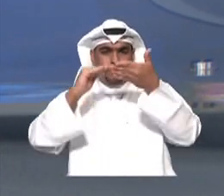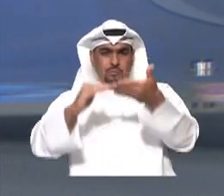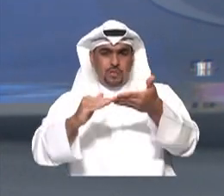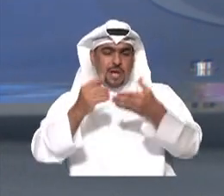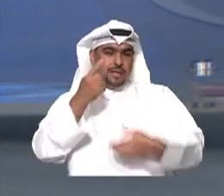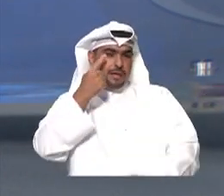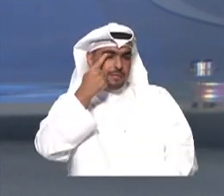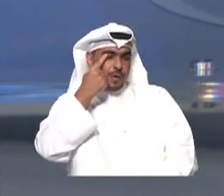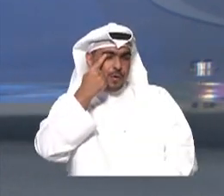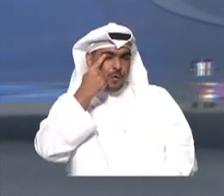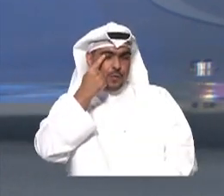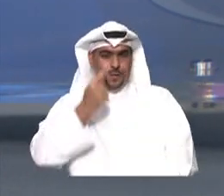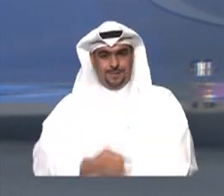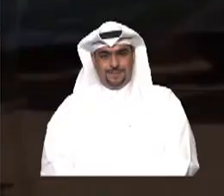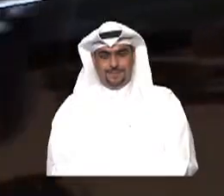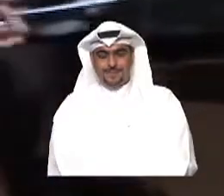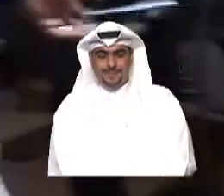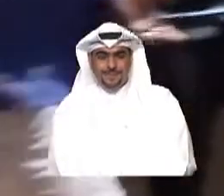السودان.